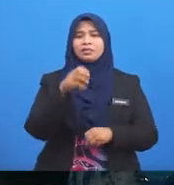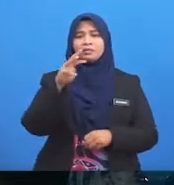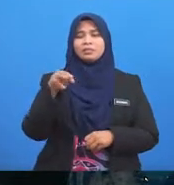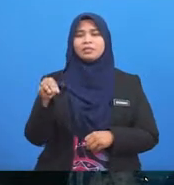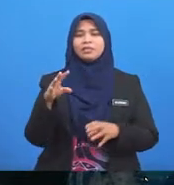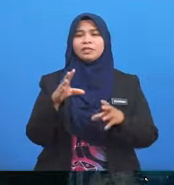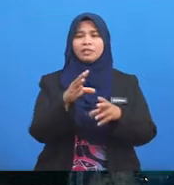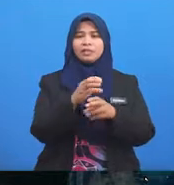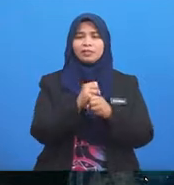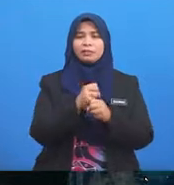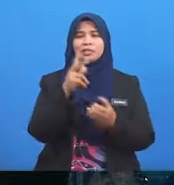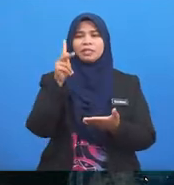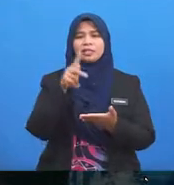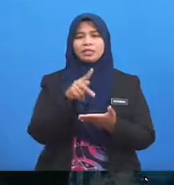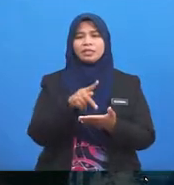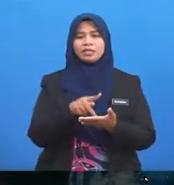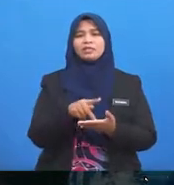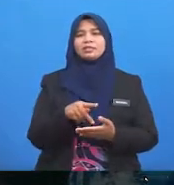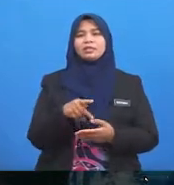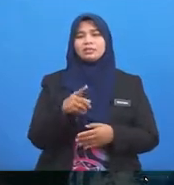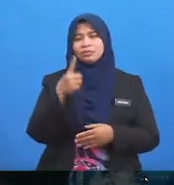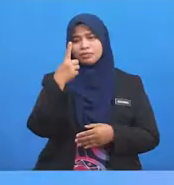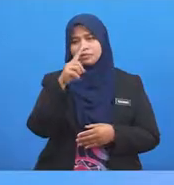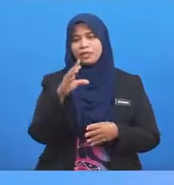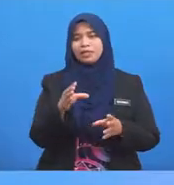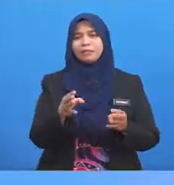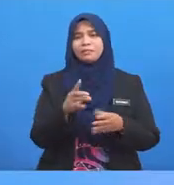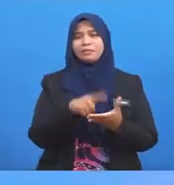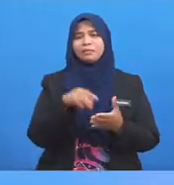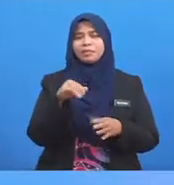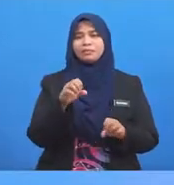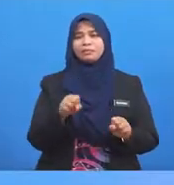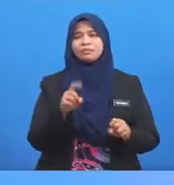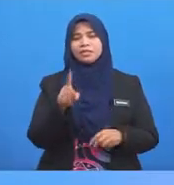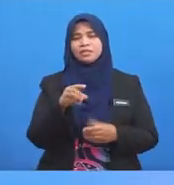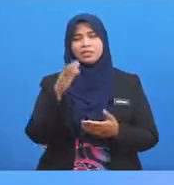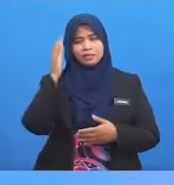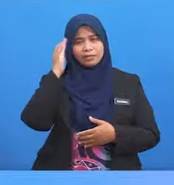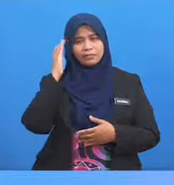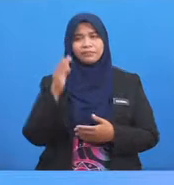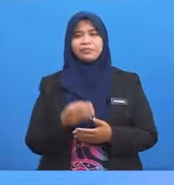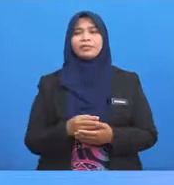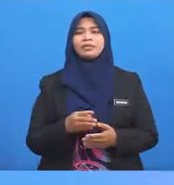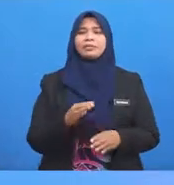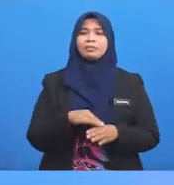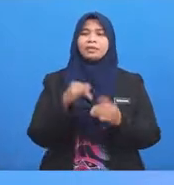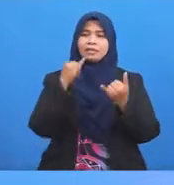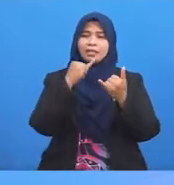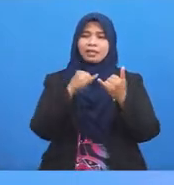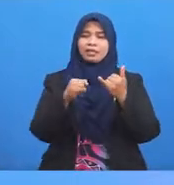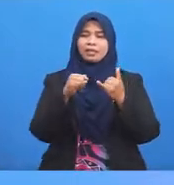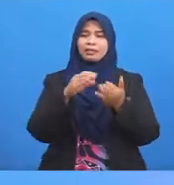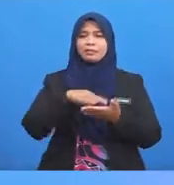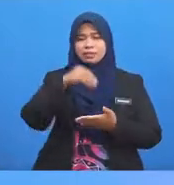mengenal pasti apa yang perlu dikuasai nanti. Pada akhir pembelajaran,